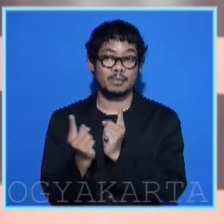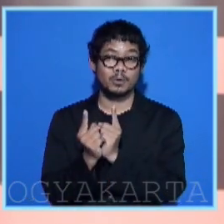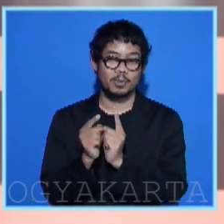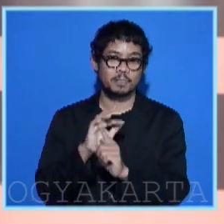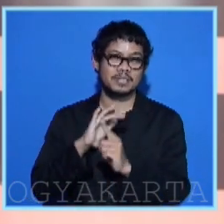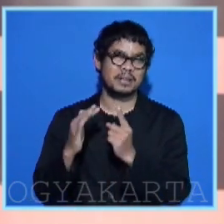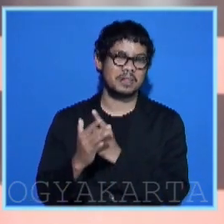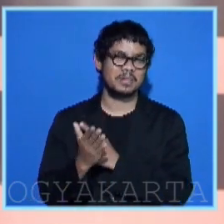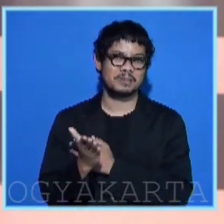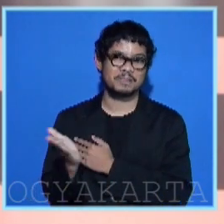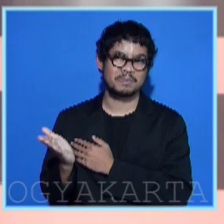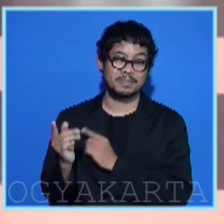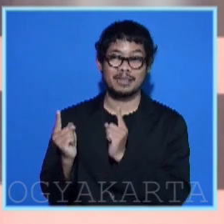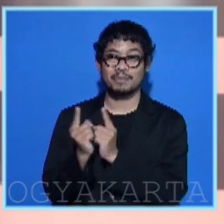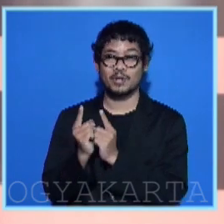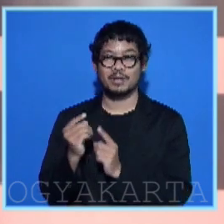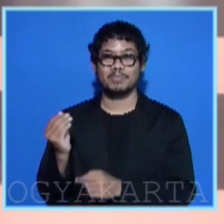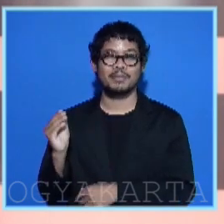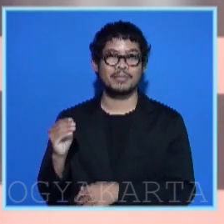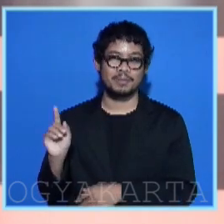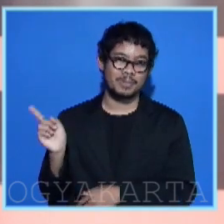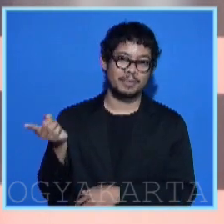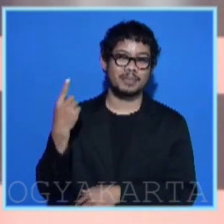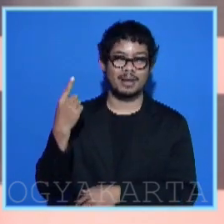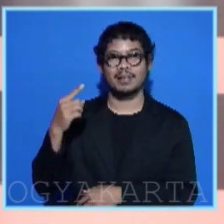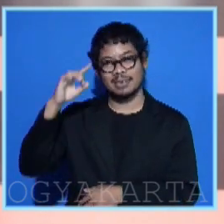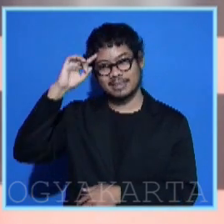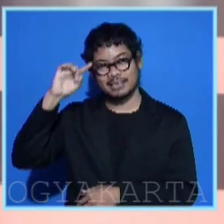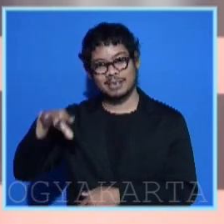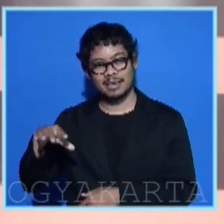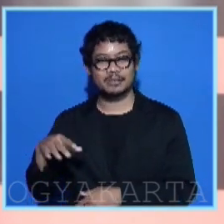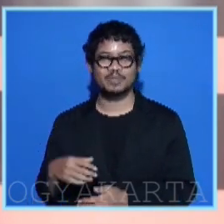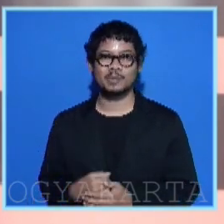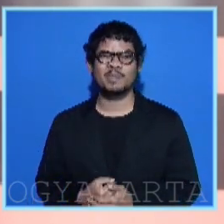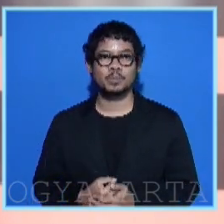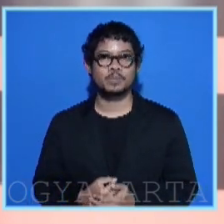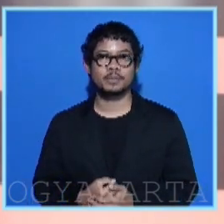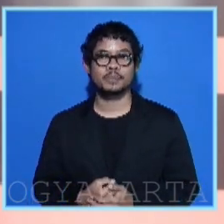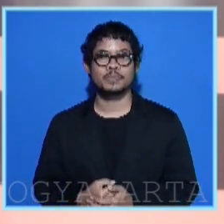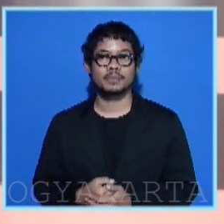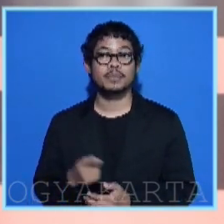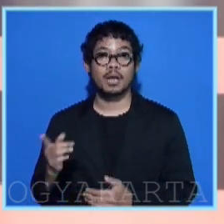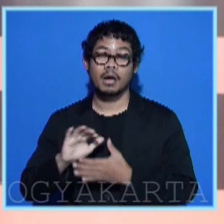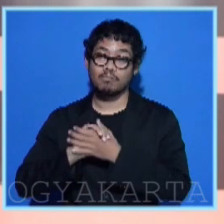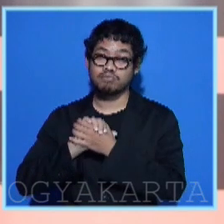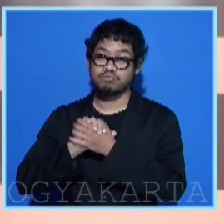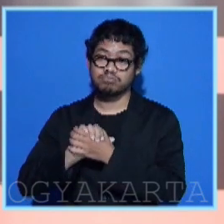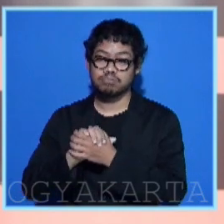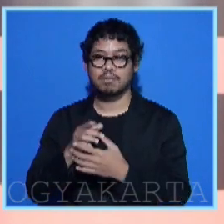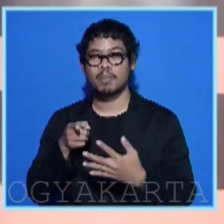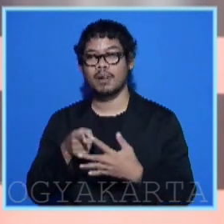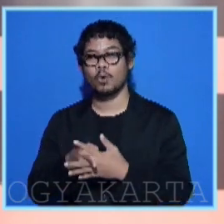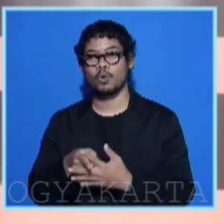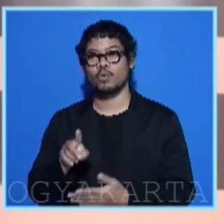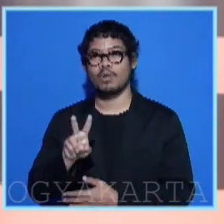dan pamong desa se-daerah istimewa Yogyakarta. Sopo Aruh Sultan kali ini bertepatan menyambut pemilu 2024